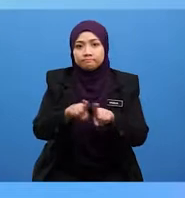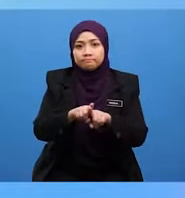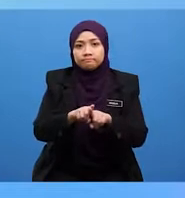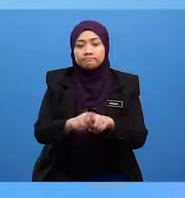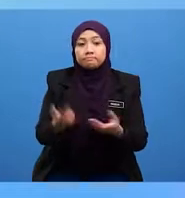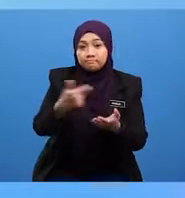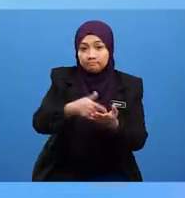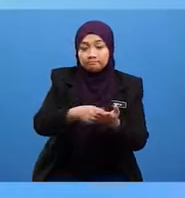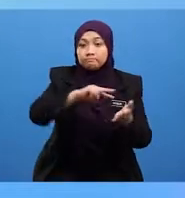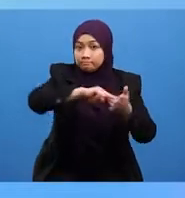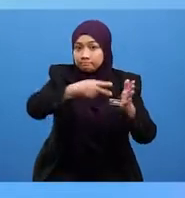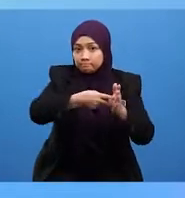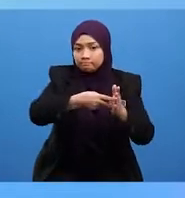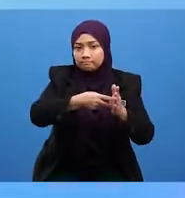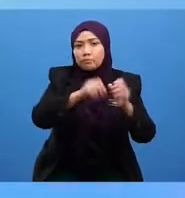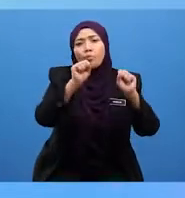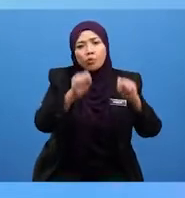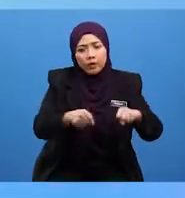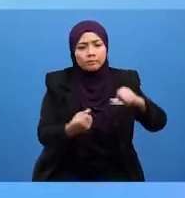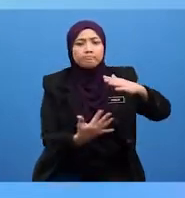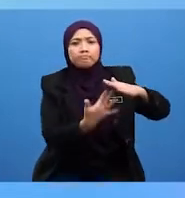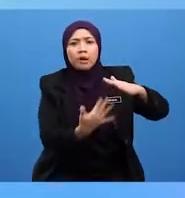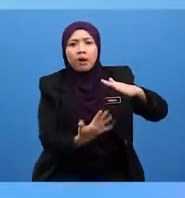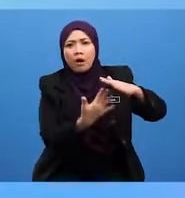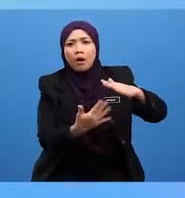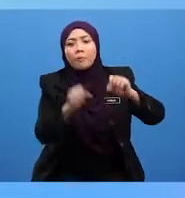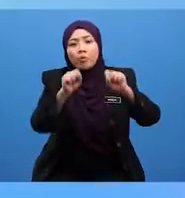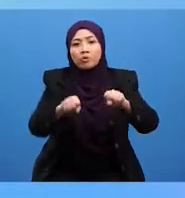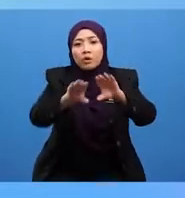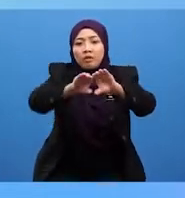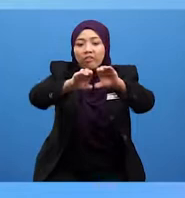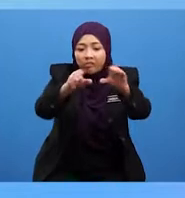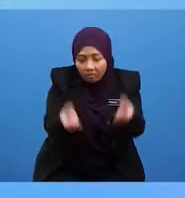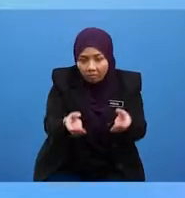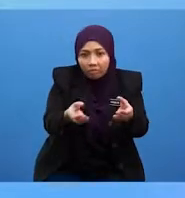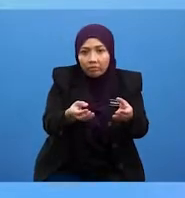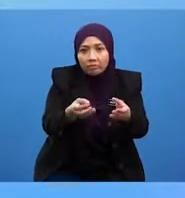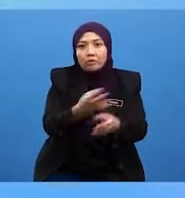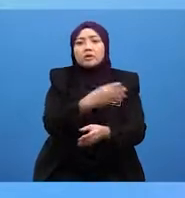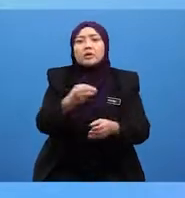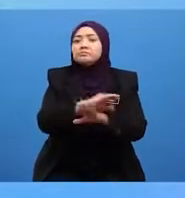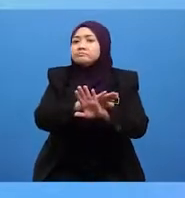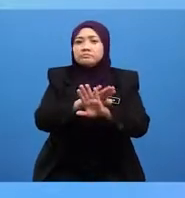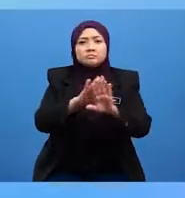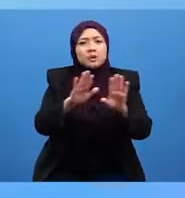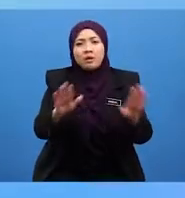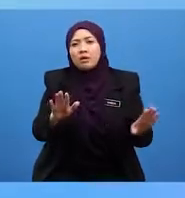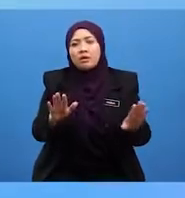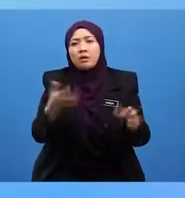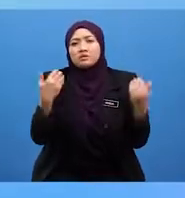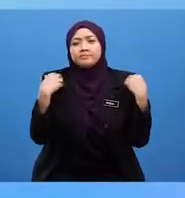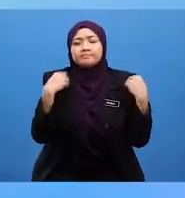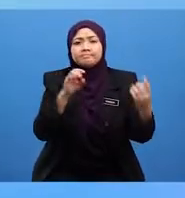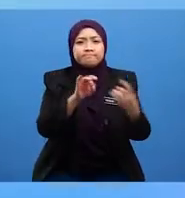mudah terbakar, mudah lentur dan tidak mengkonduksikan